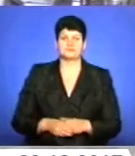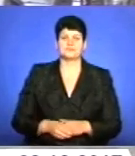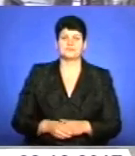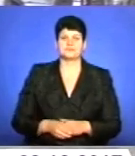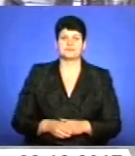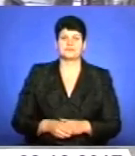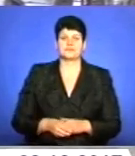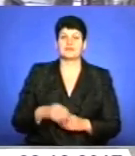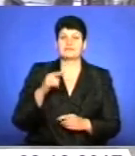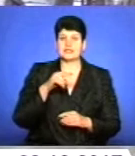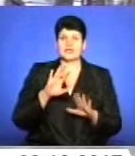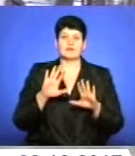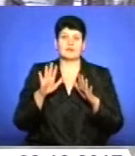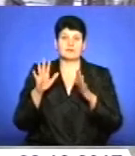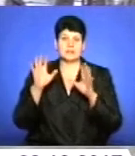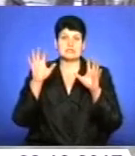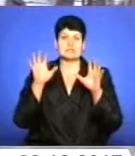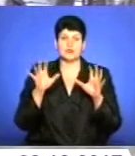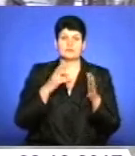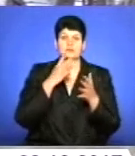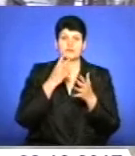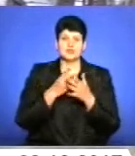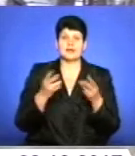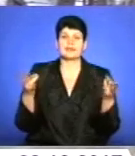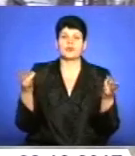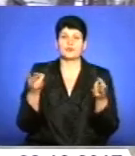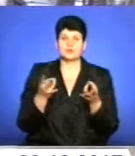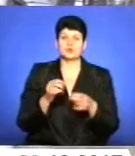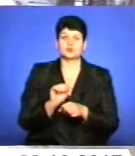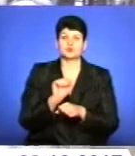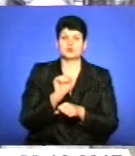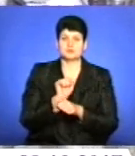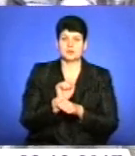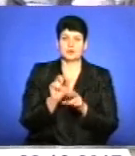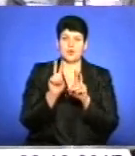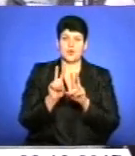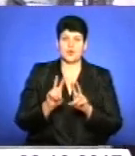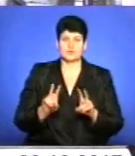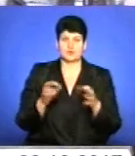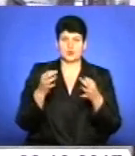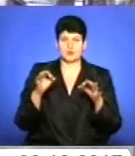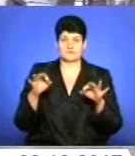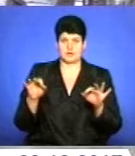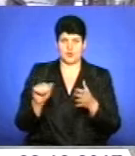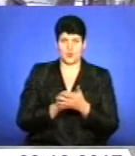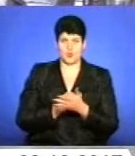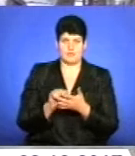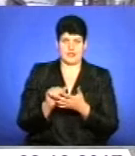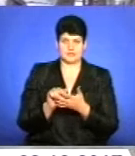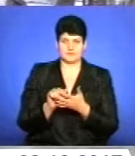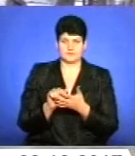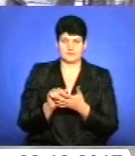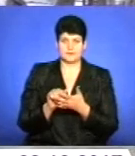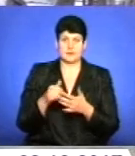В таких випадках закон передбачає необхідність призупинення розгляду дозвільних документів.